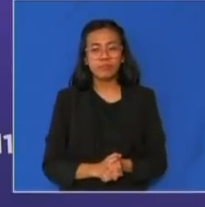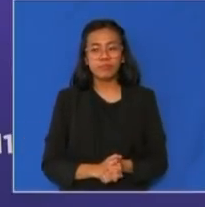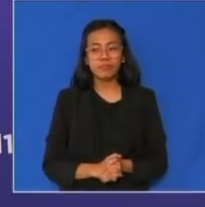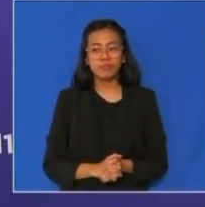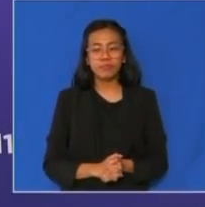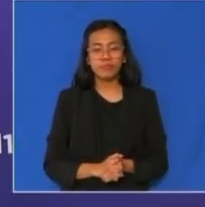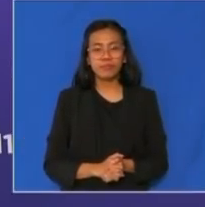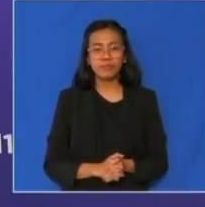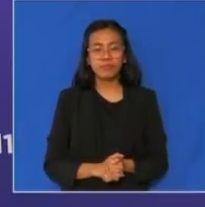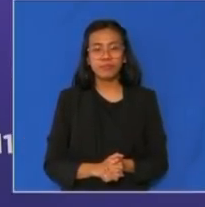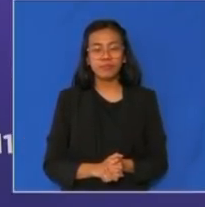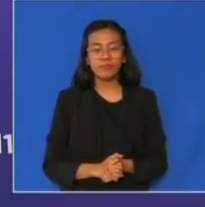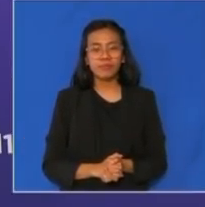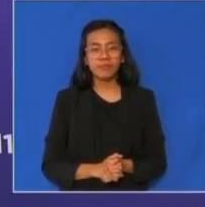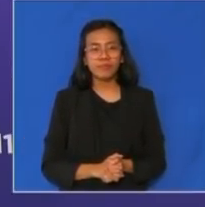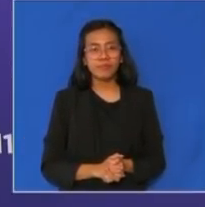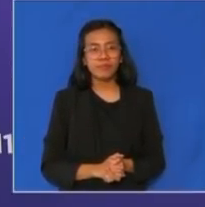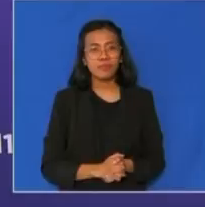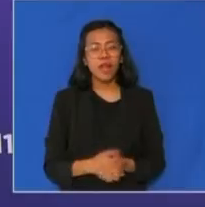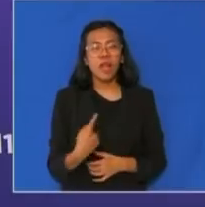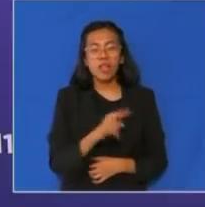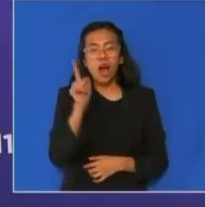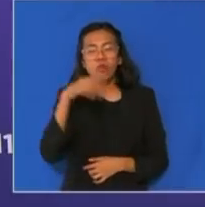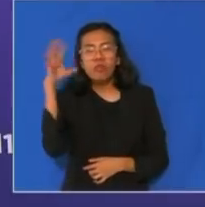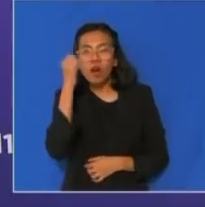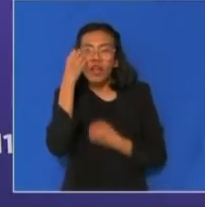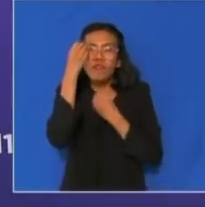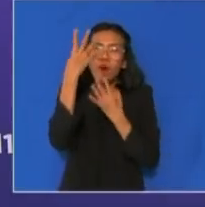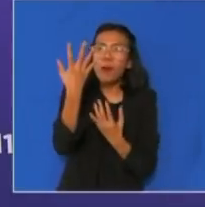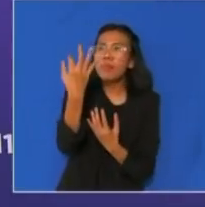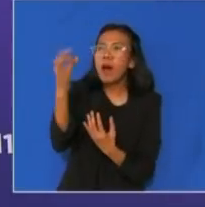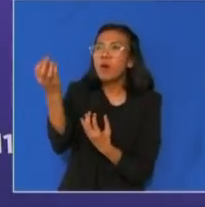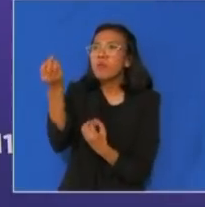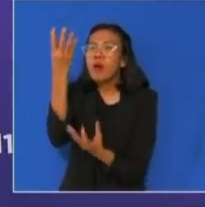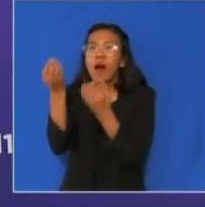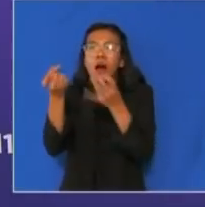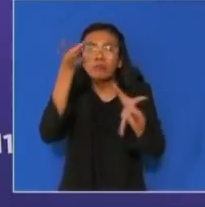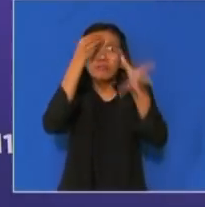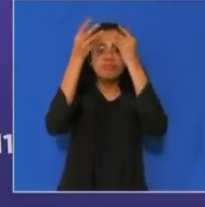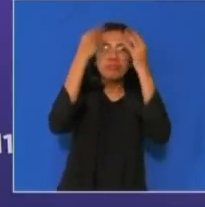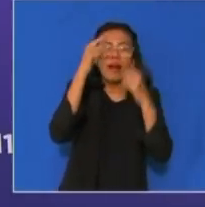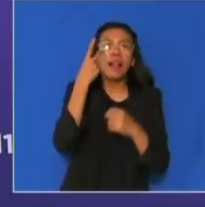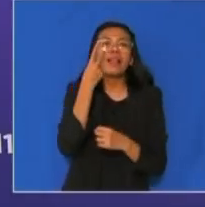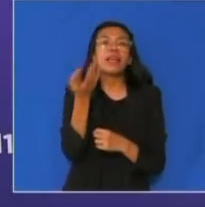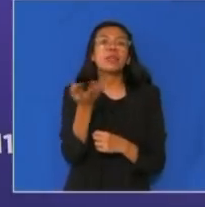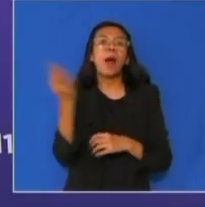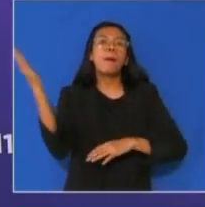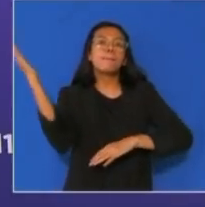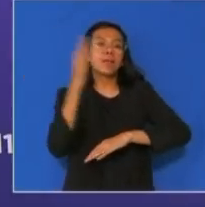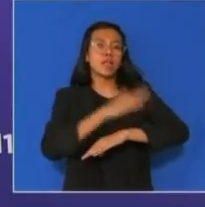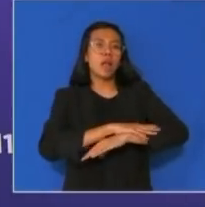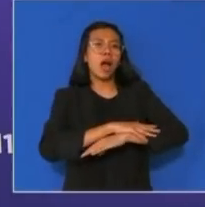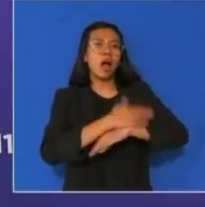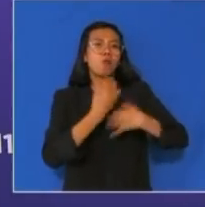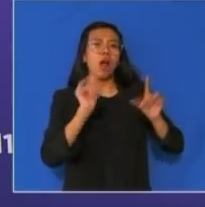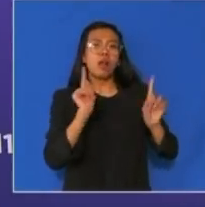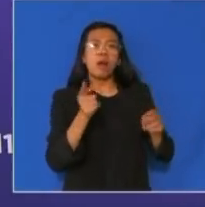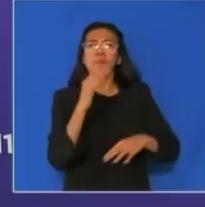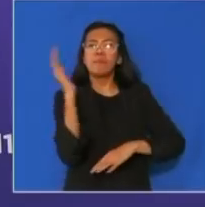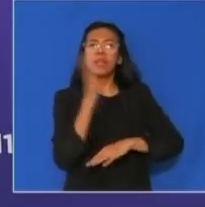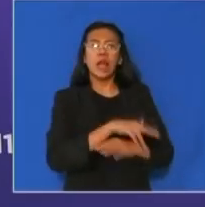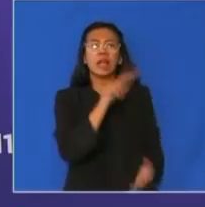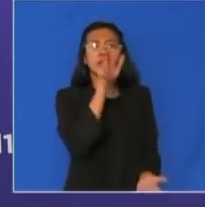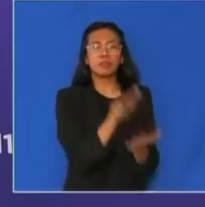Kita harus terus-menerus mengikuti perkembangan COVID ini dengan mengikuti berita-berita yang sudah kita siapkan